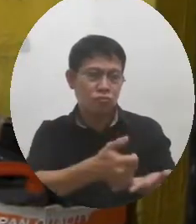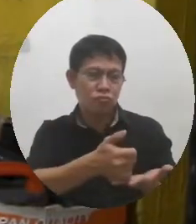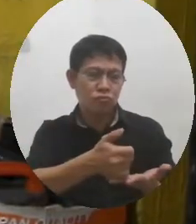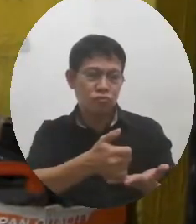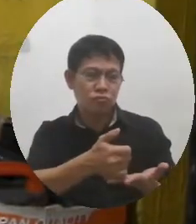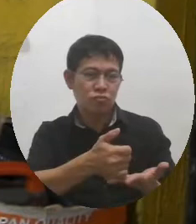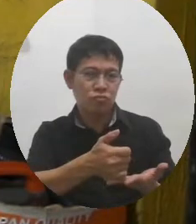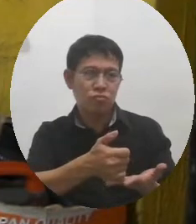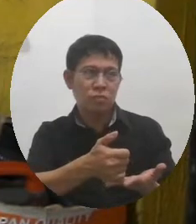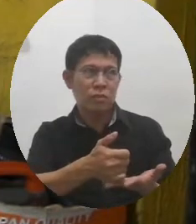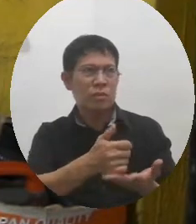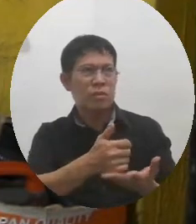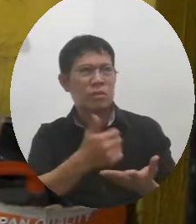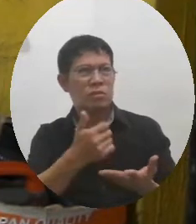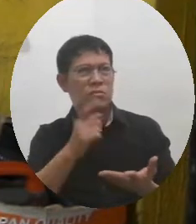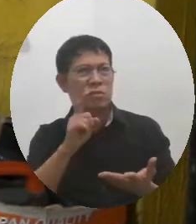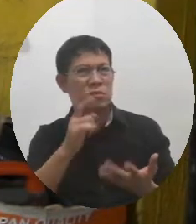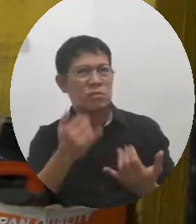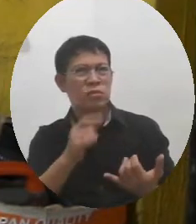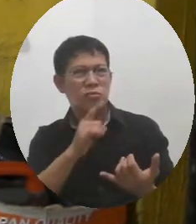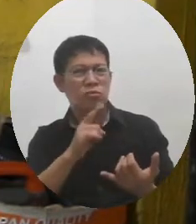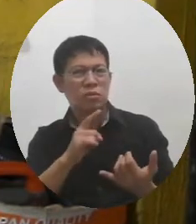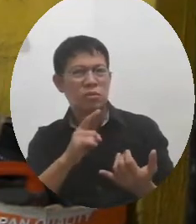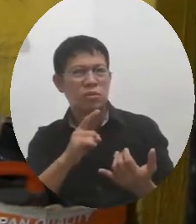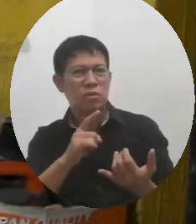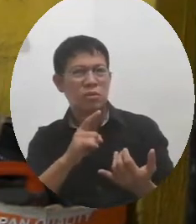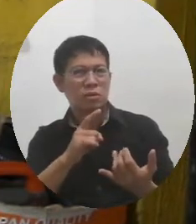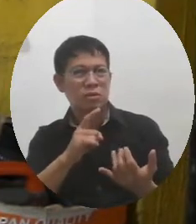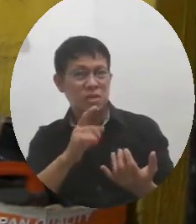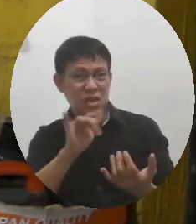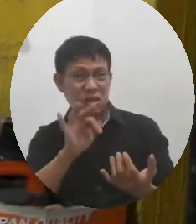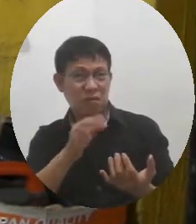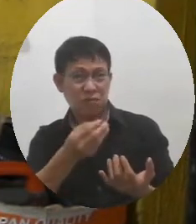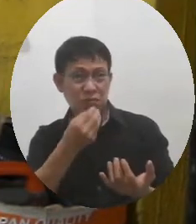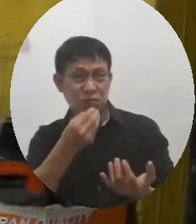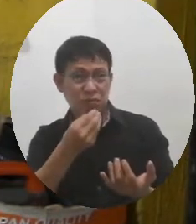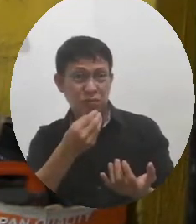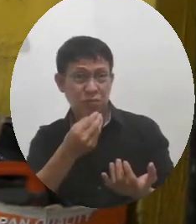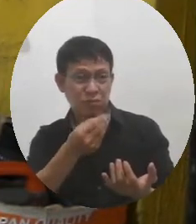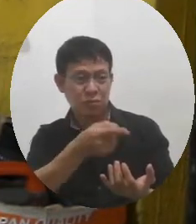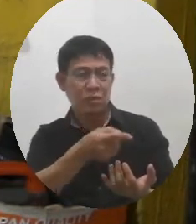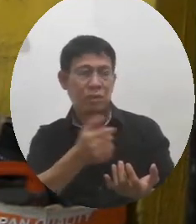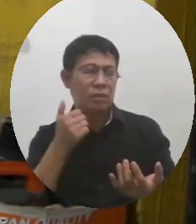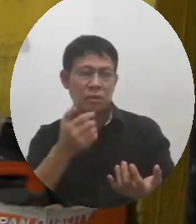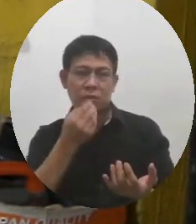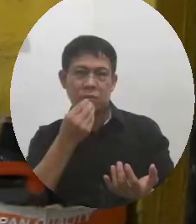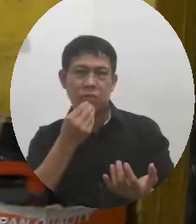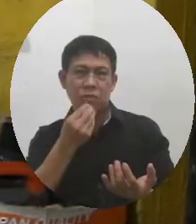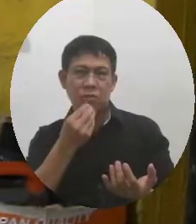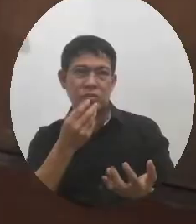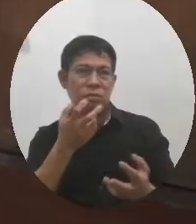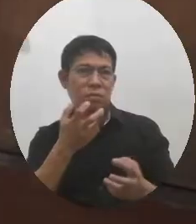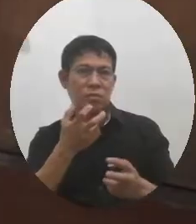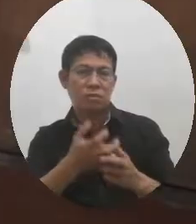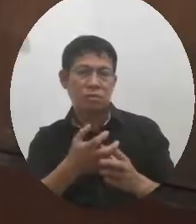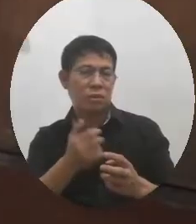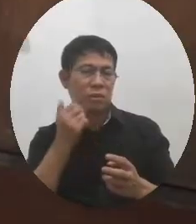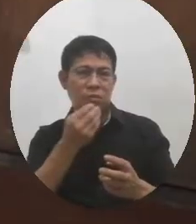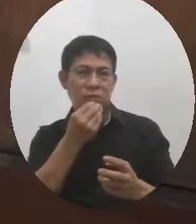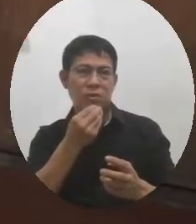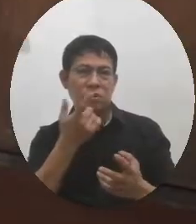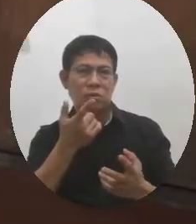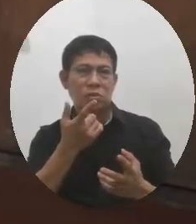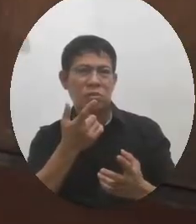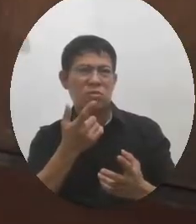Mahirap po siyang pakainin, napaka-picky po niyang pakainin kasi imbis na nakakain siya ng mga prutas,